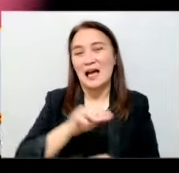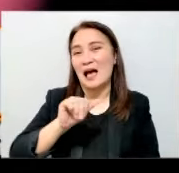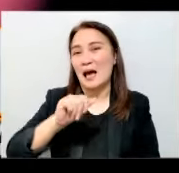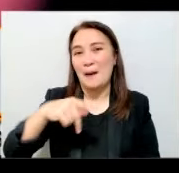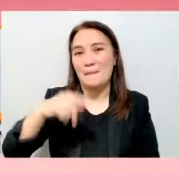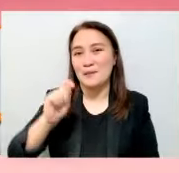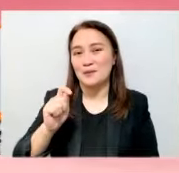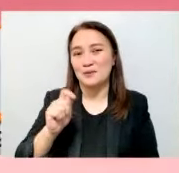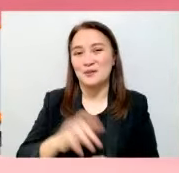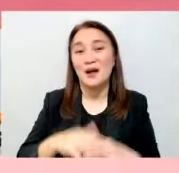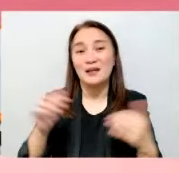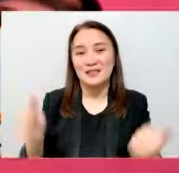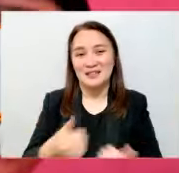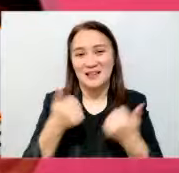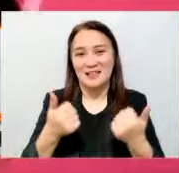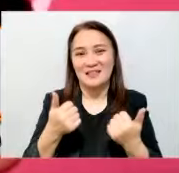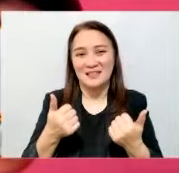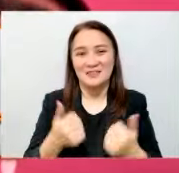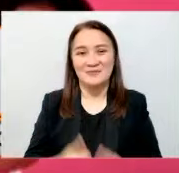Vibes.